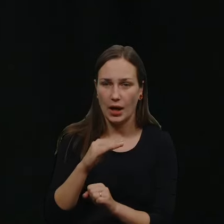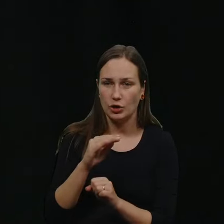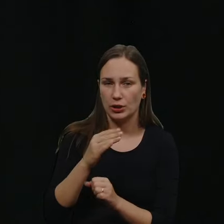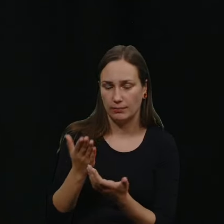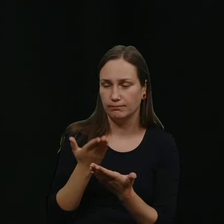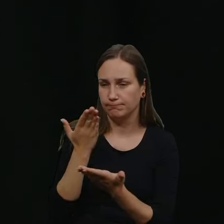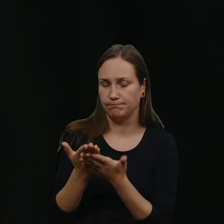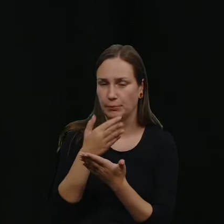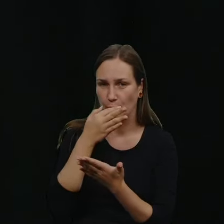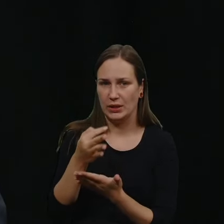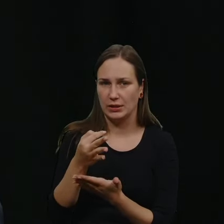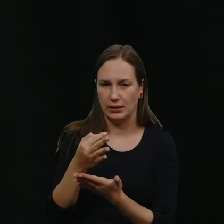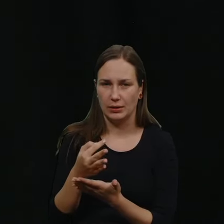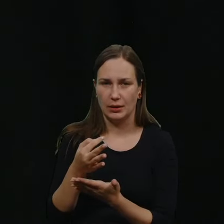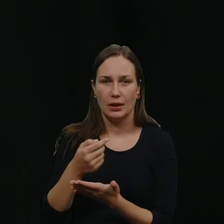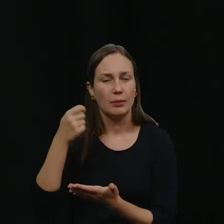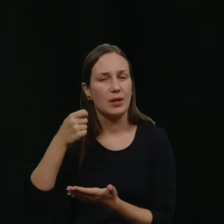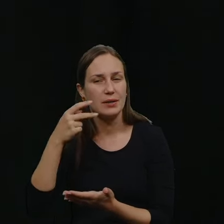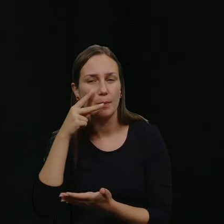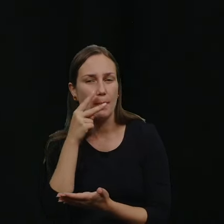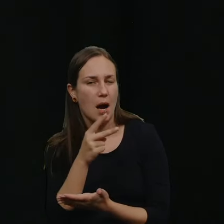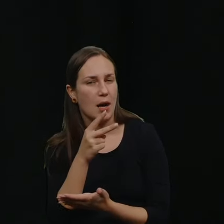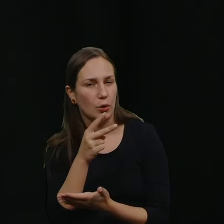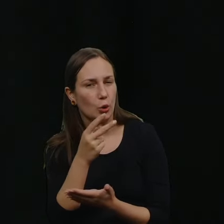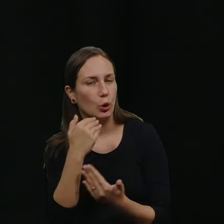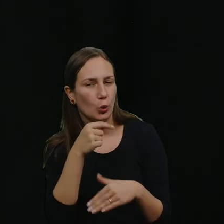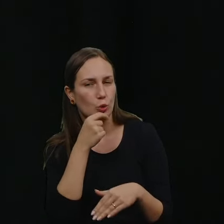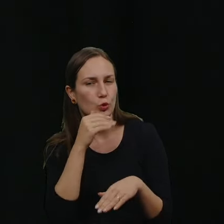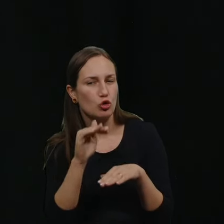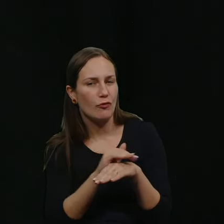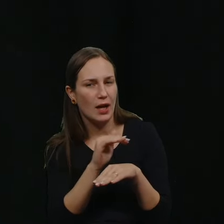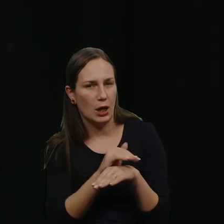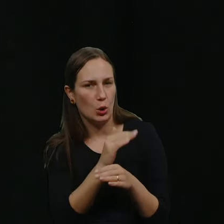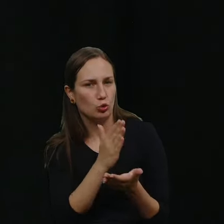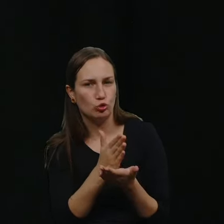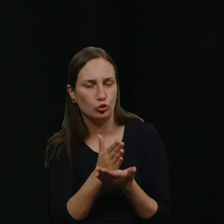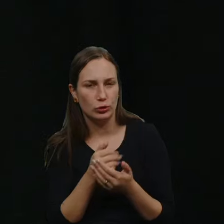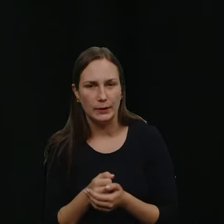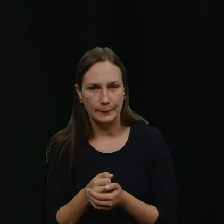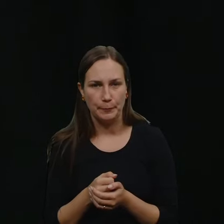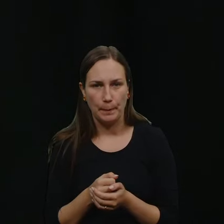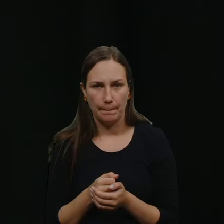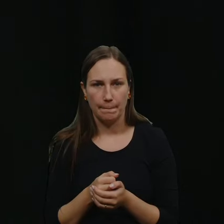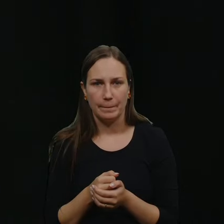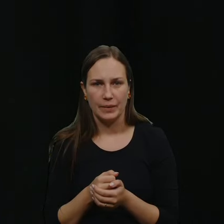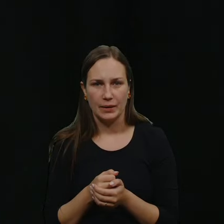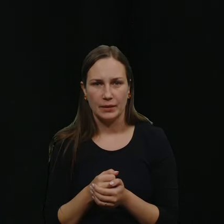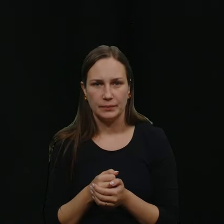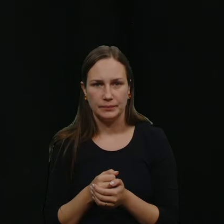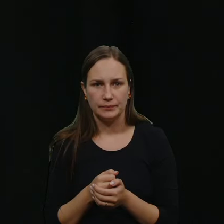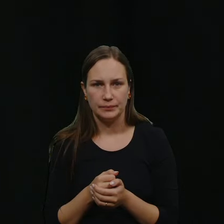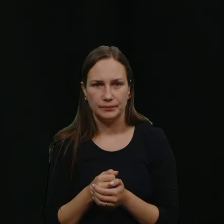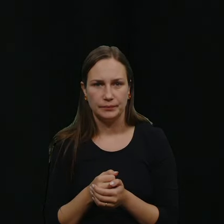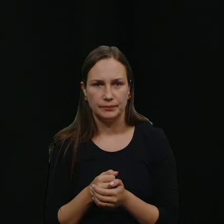tikrų pareiškimų, kur prezidentas, kaip jūs sakot, nu, mato, kad jau šiek tiek jo retorika švelnėja ir tai,